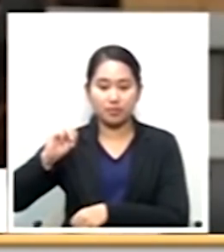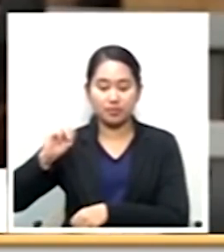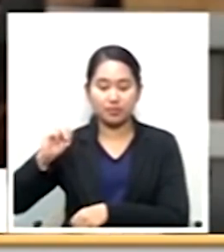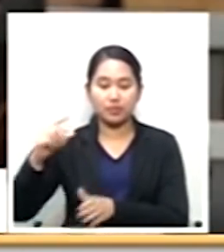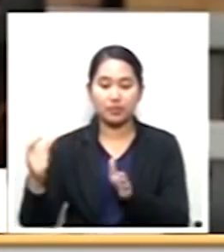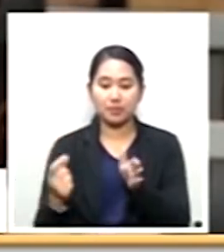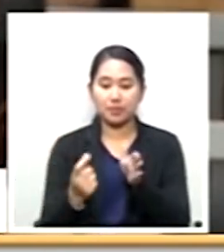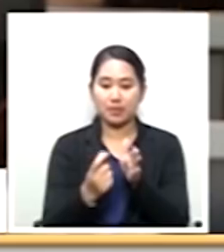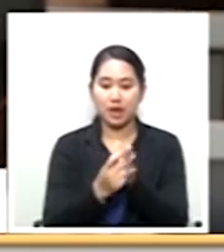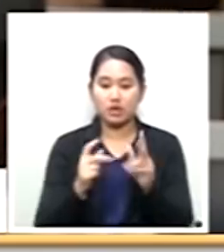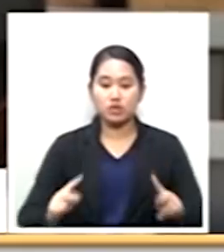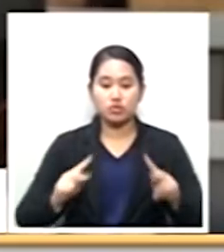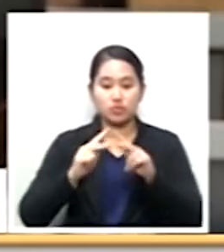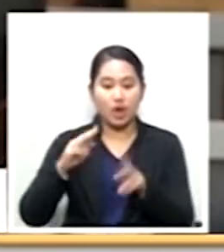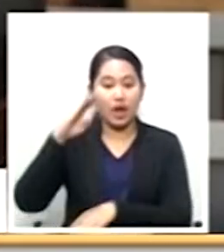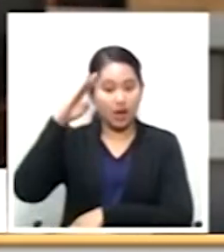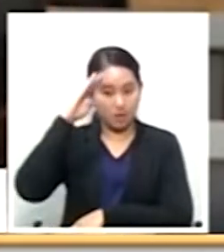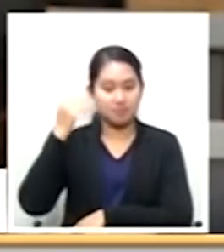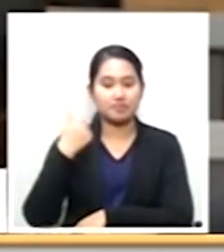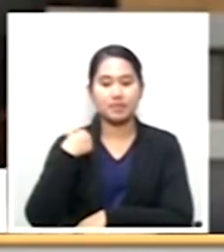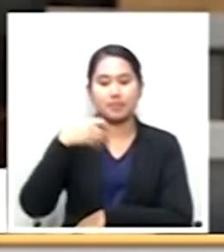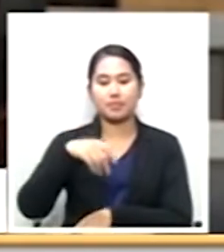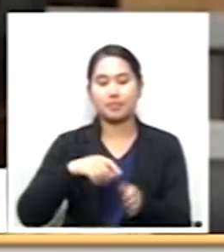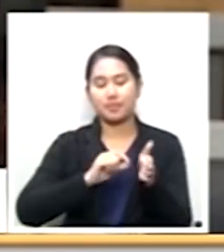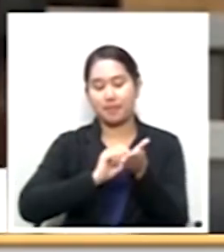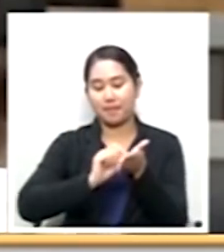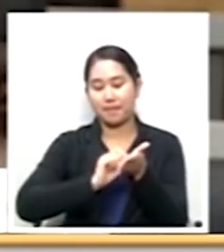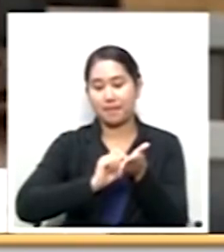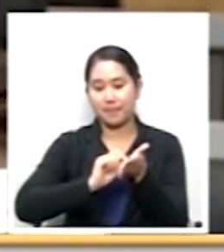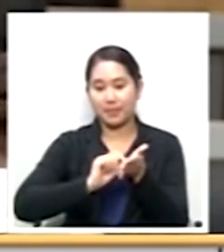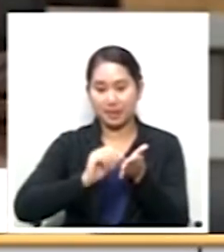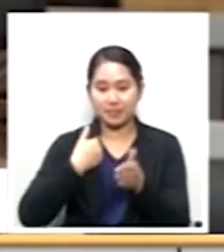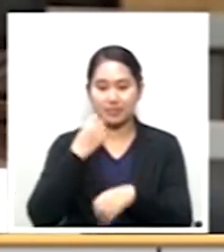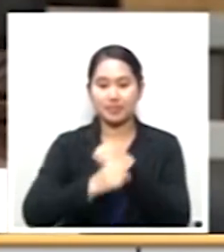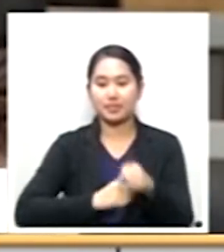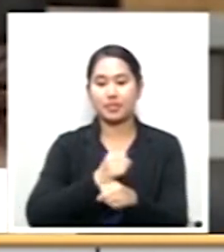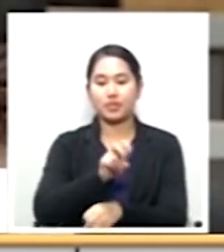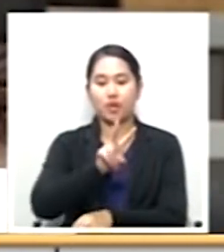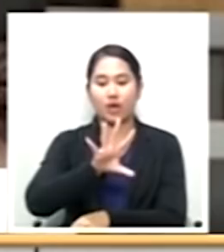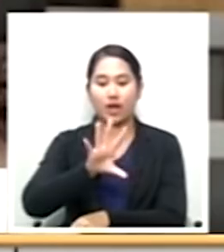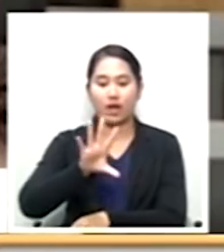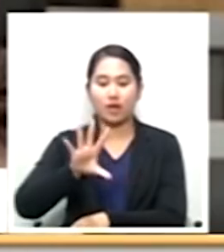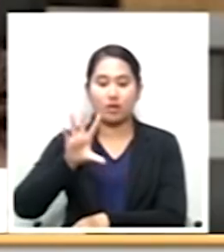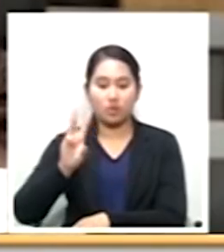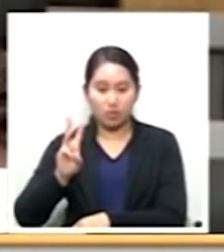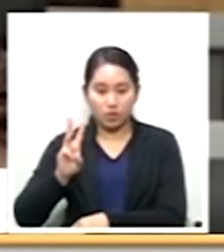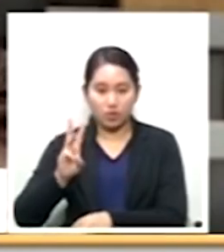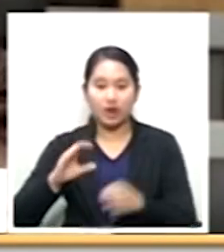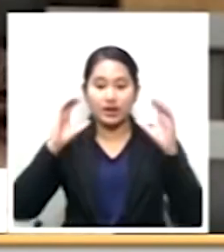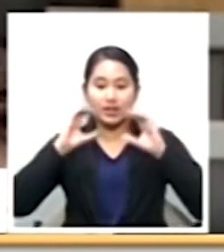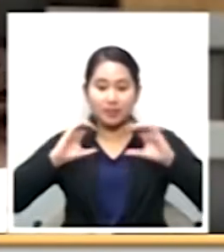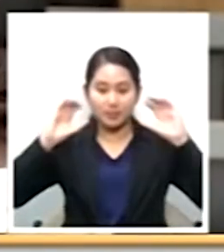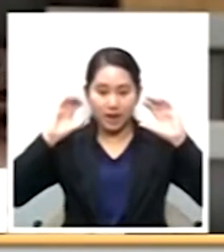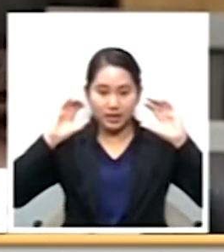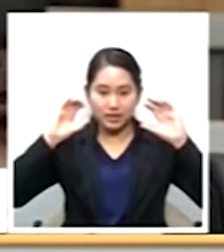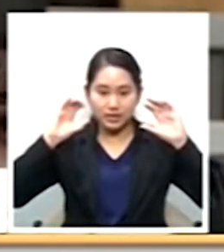ก็ตอนมีการแก้ไขพระราชบัญญัติจัดระเบียบกระทรวงกลาโหมในปี2556ในสมัยรัฐบาลของคุณยิ่งลักษณ์ชิน